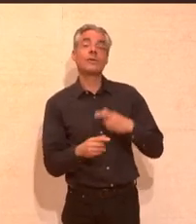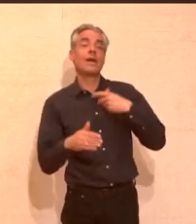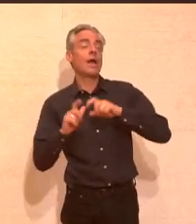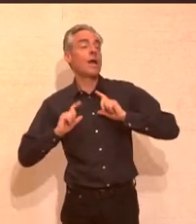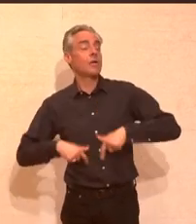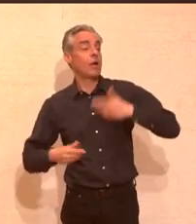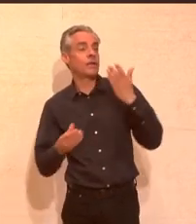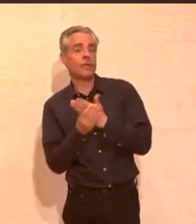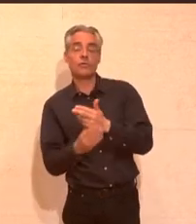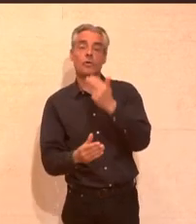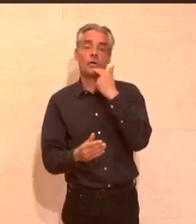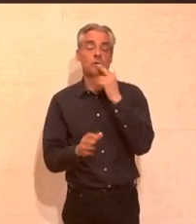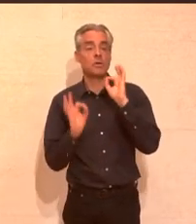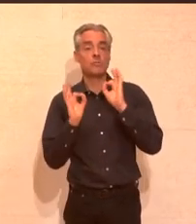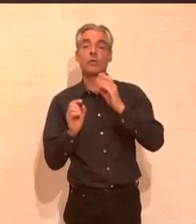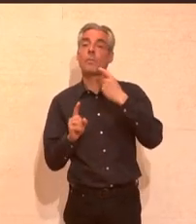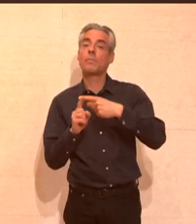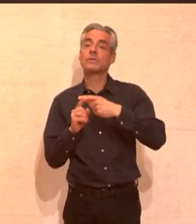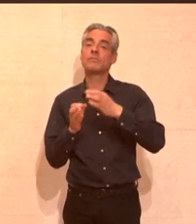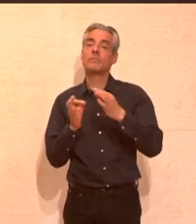qui ont fait leurs preuves.